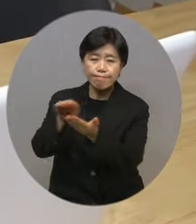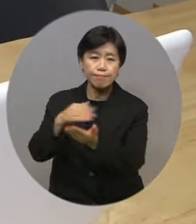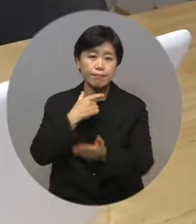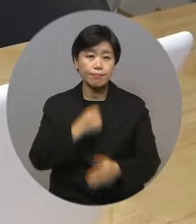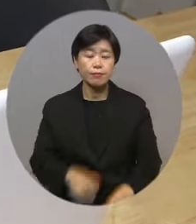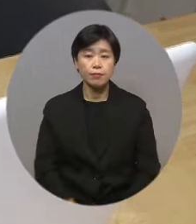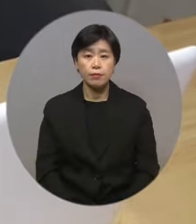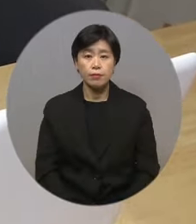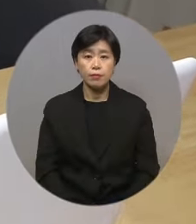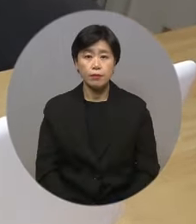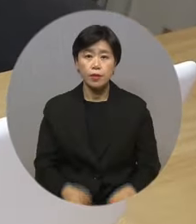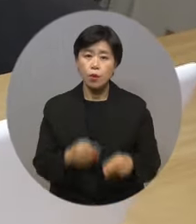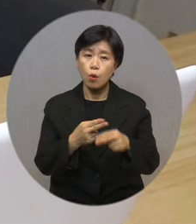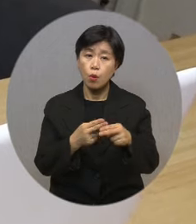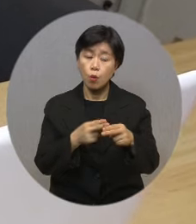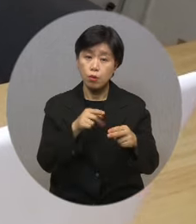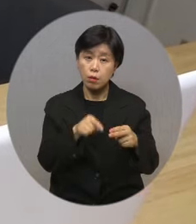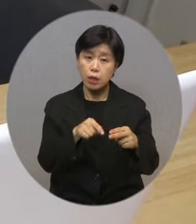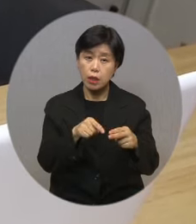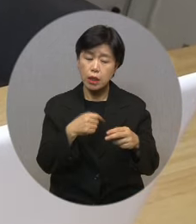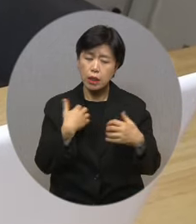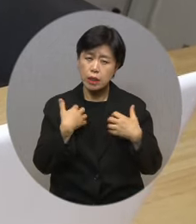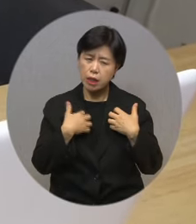요리를 즐긴다기보다는